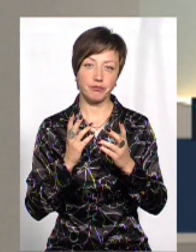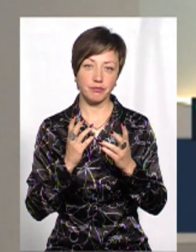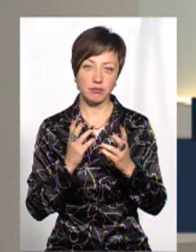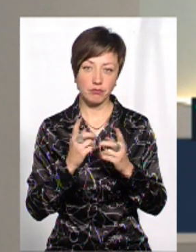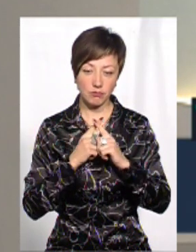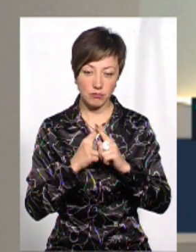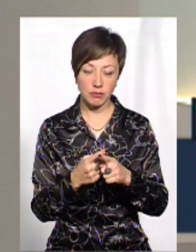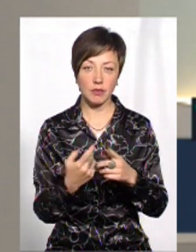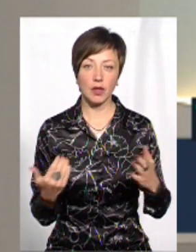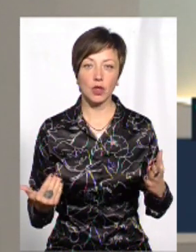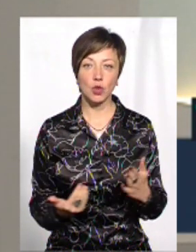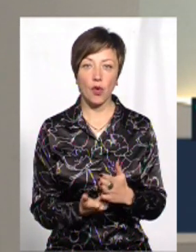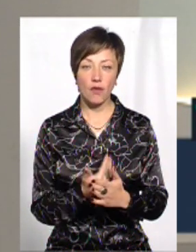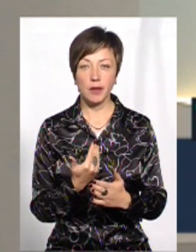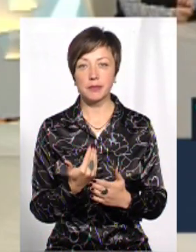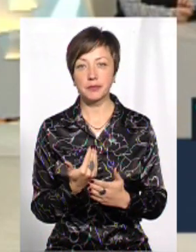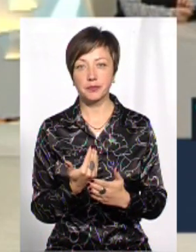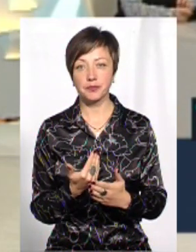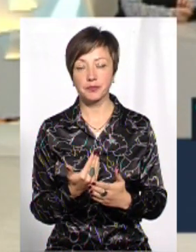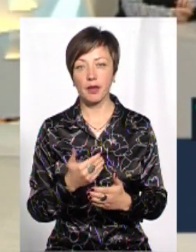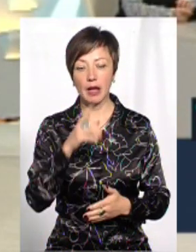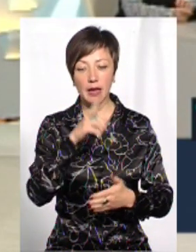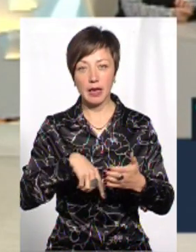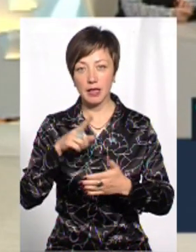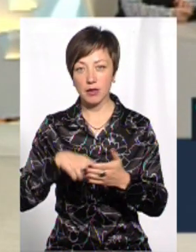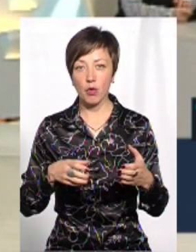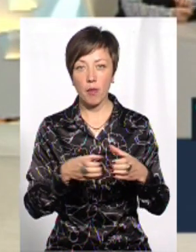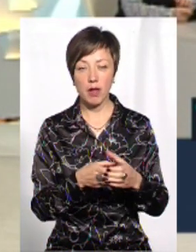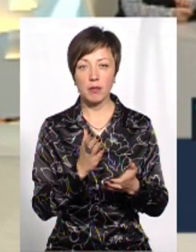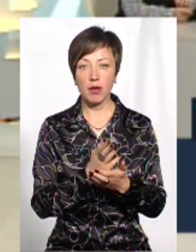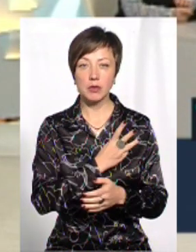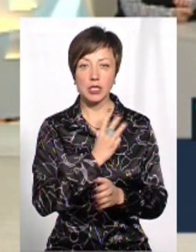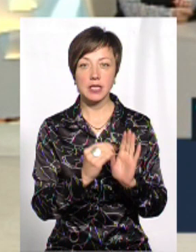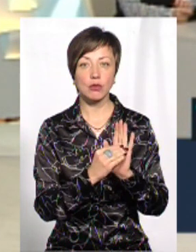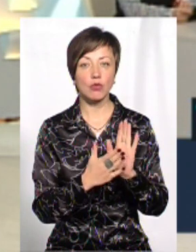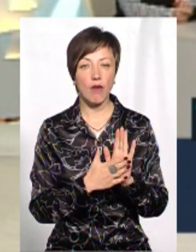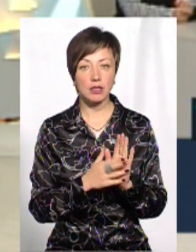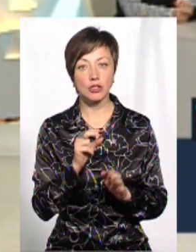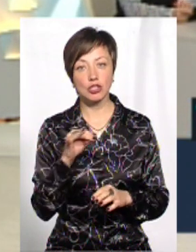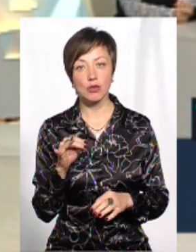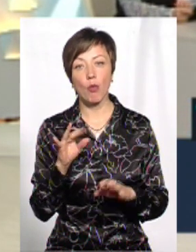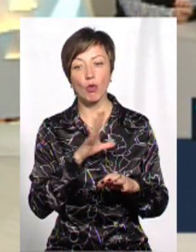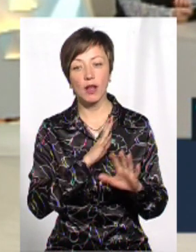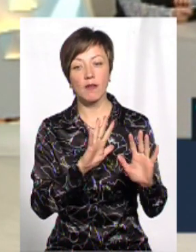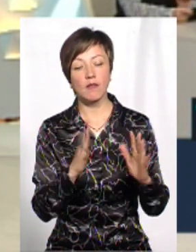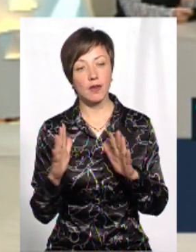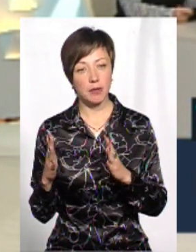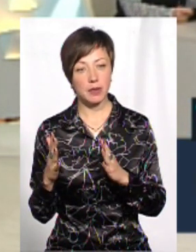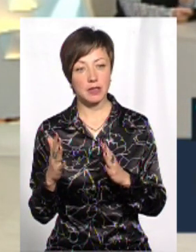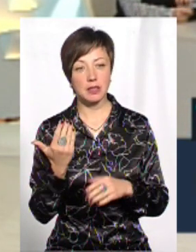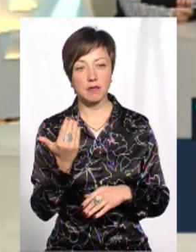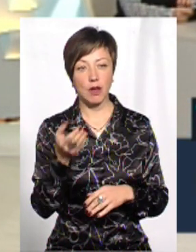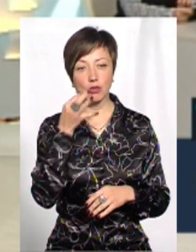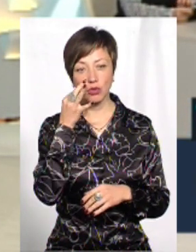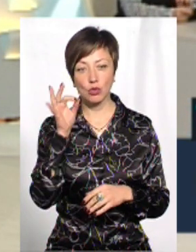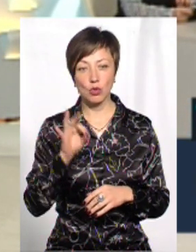зустріч новим релігійним громадам, які виявили бажання зареєструватися. Чи були випадки, з